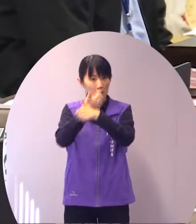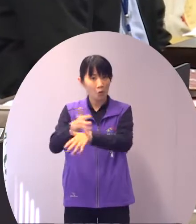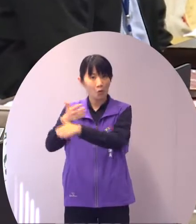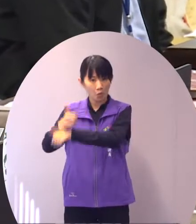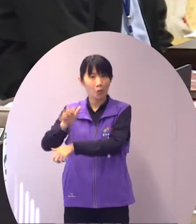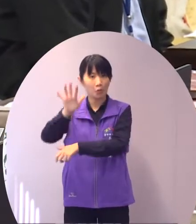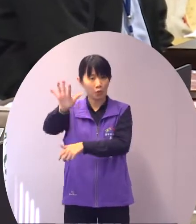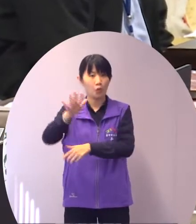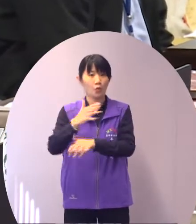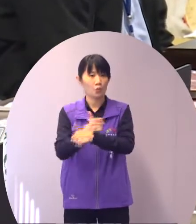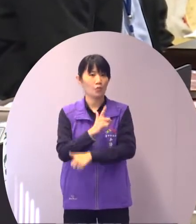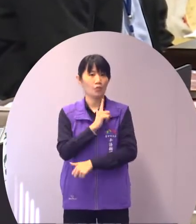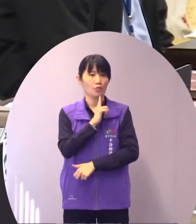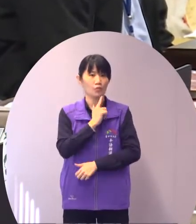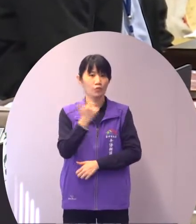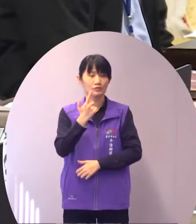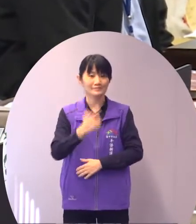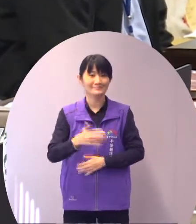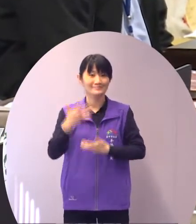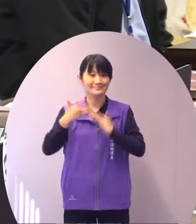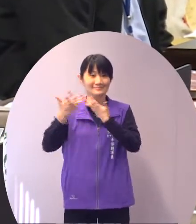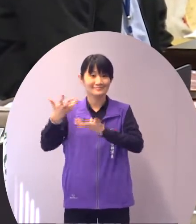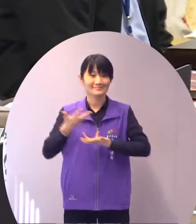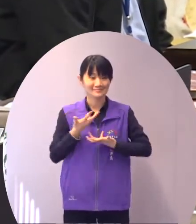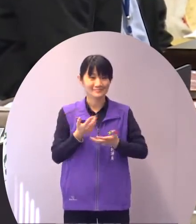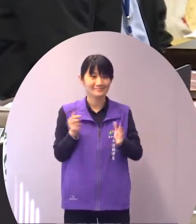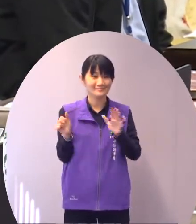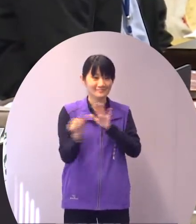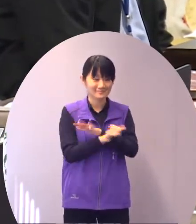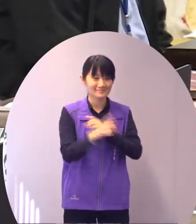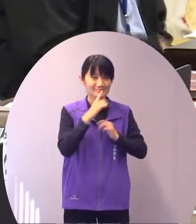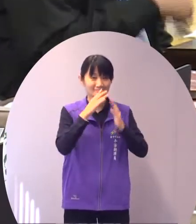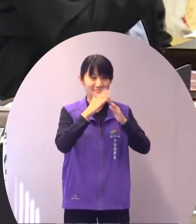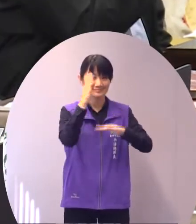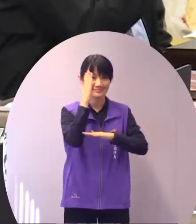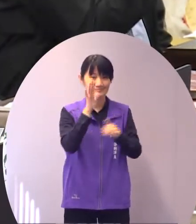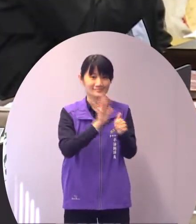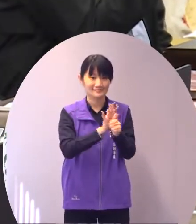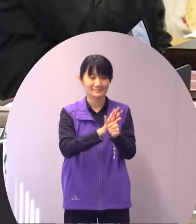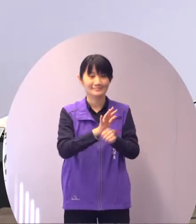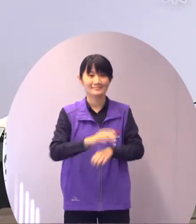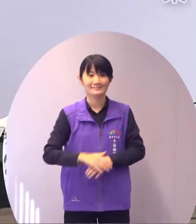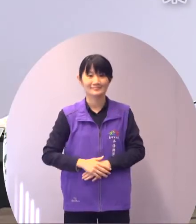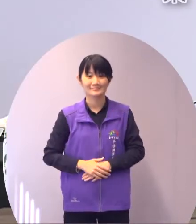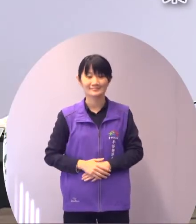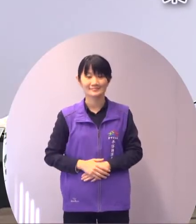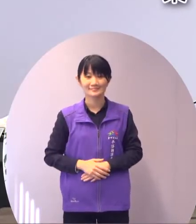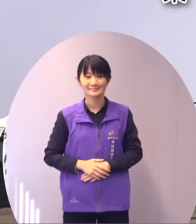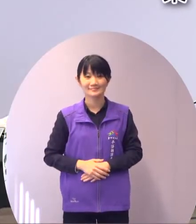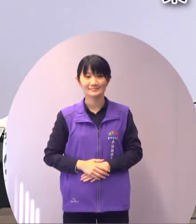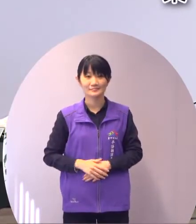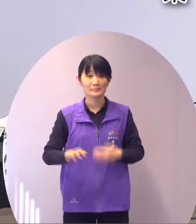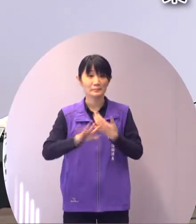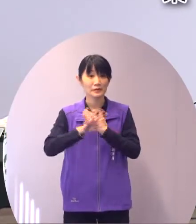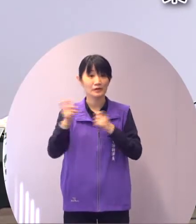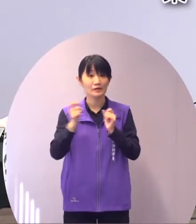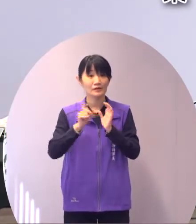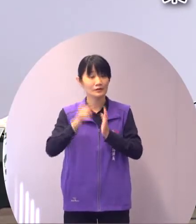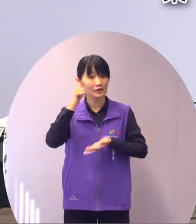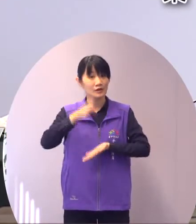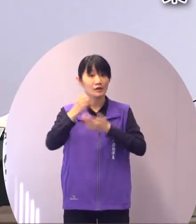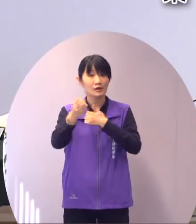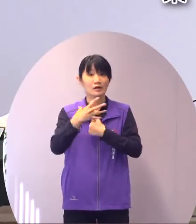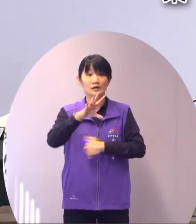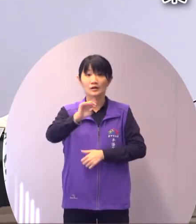常丰富的行政经验。那我们欢迎他加入我们的团队。请问其他还有没有临时动